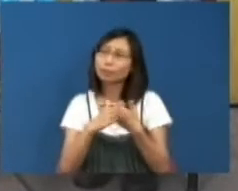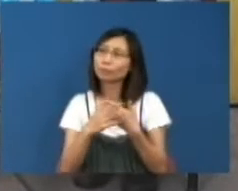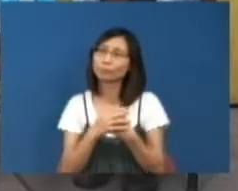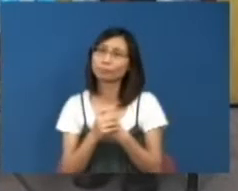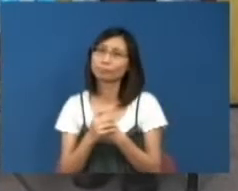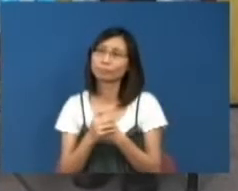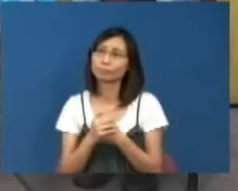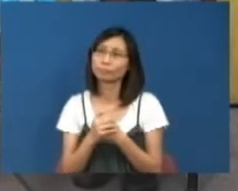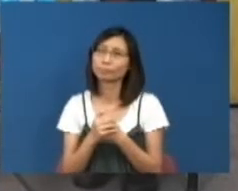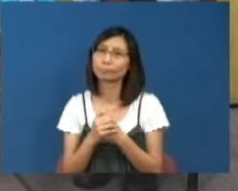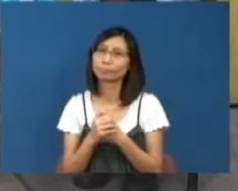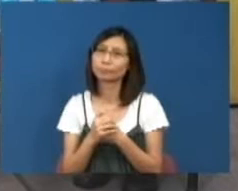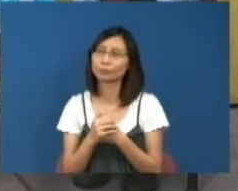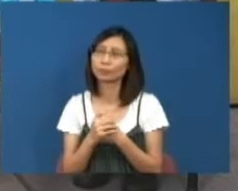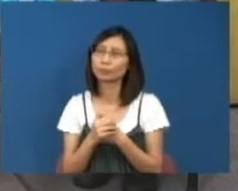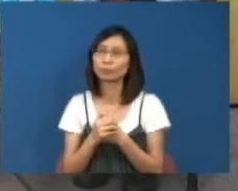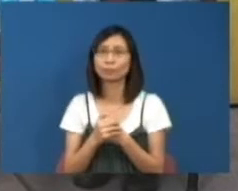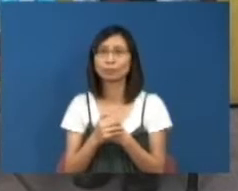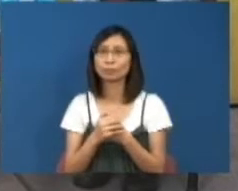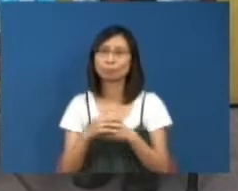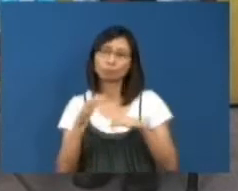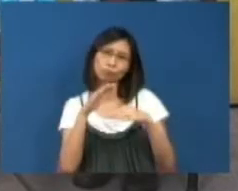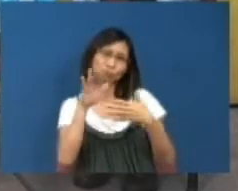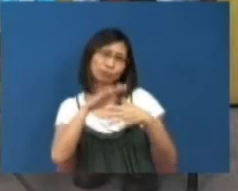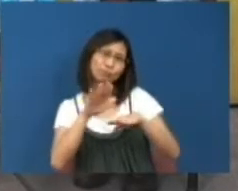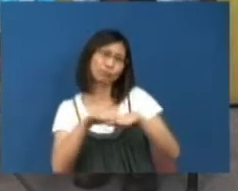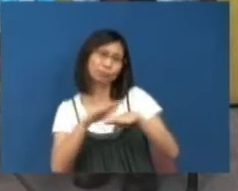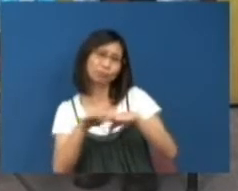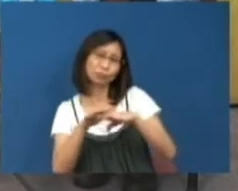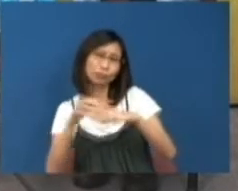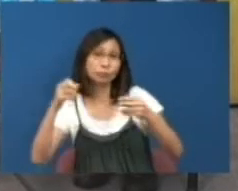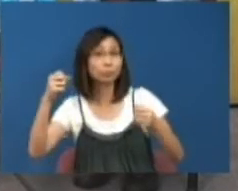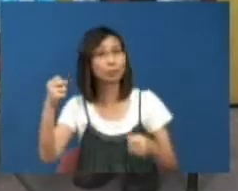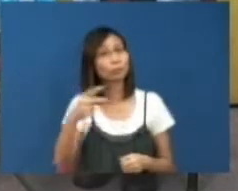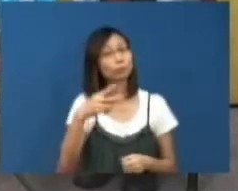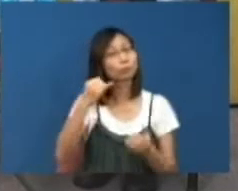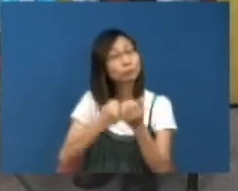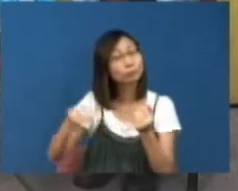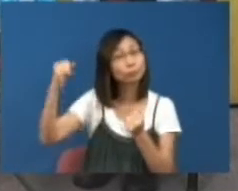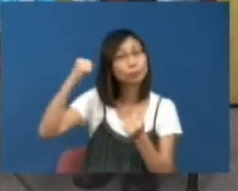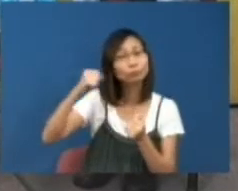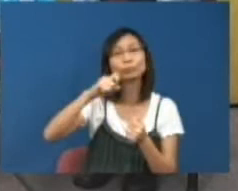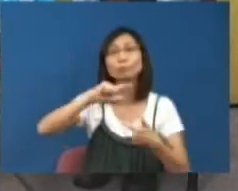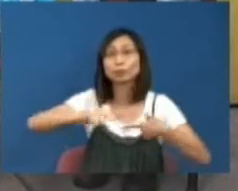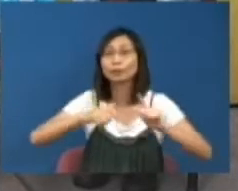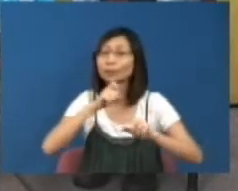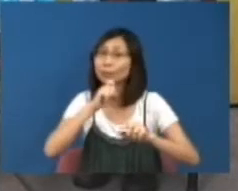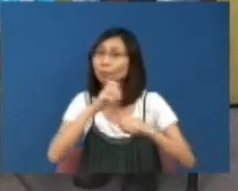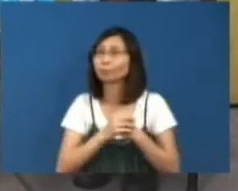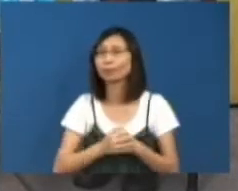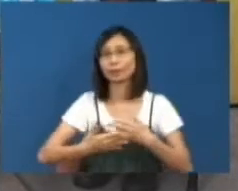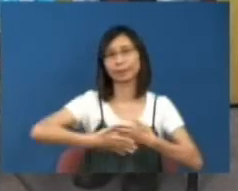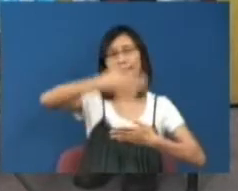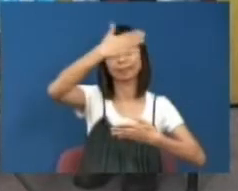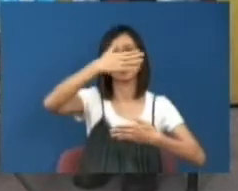咧，就可能係亦都係唔係最理想嘅一啲再生能源嘅方法嘅，係嘛？ 唔係，即係講到大廈嗰度咧，其實有一